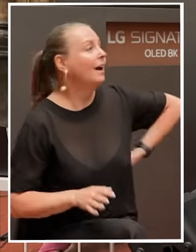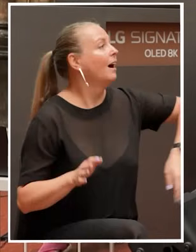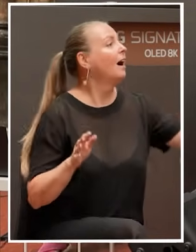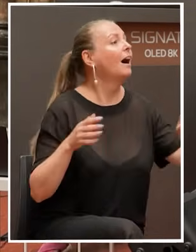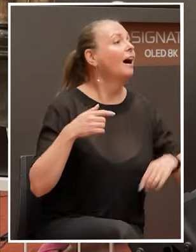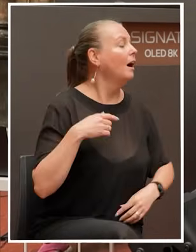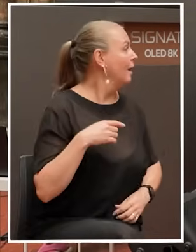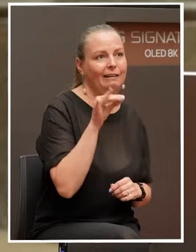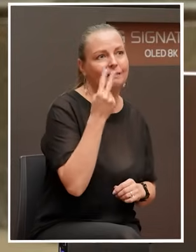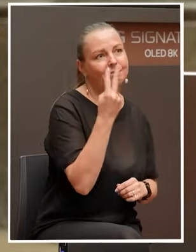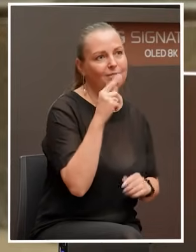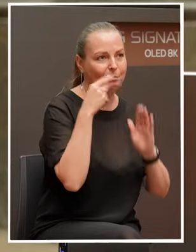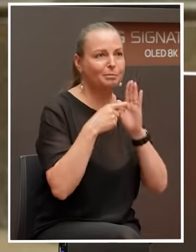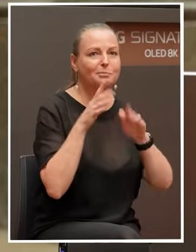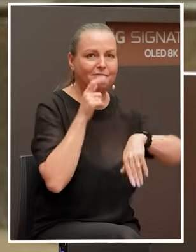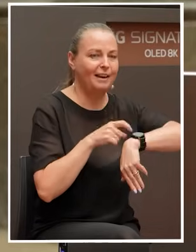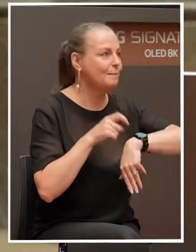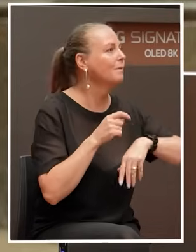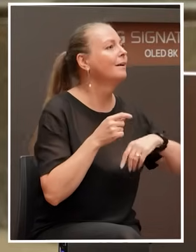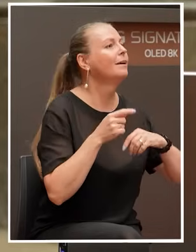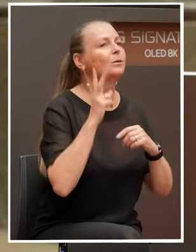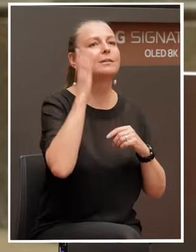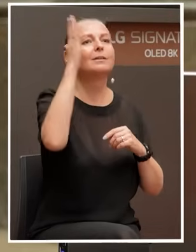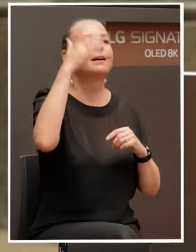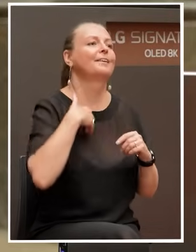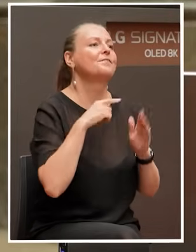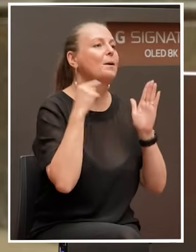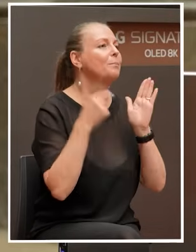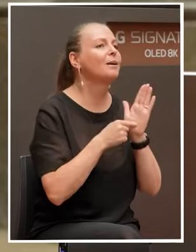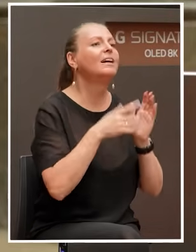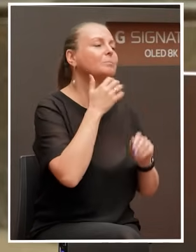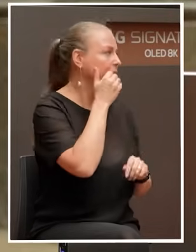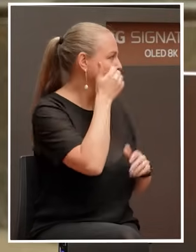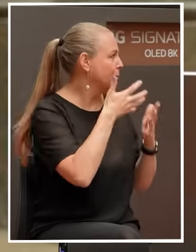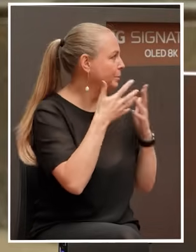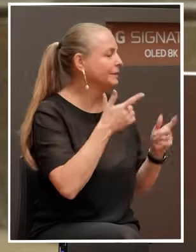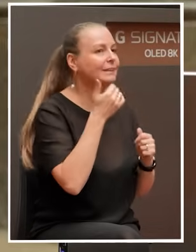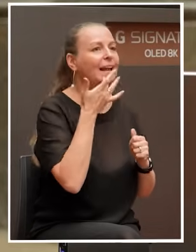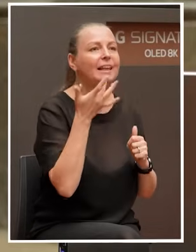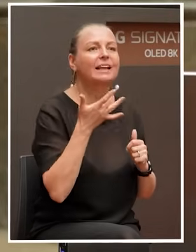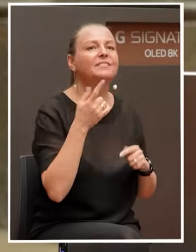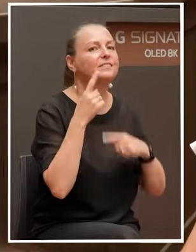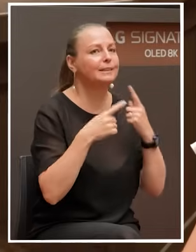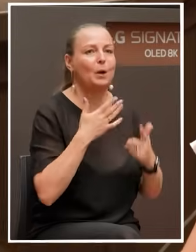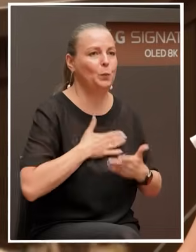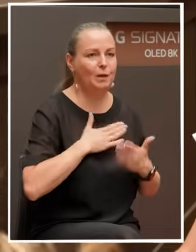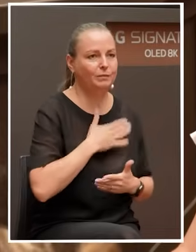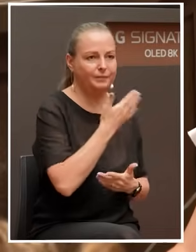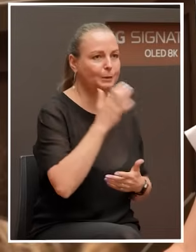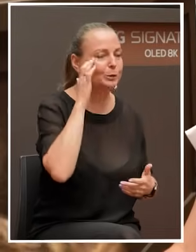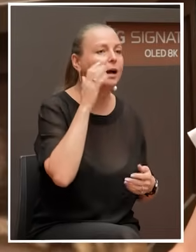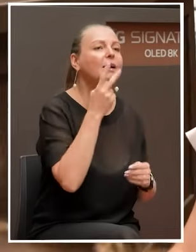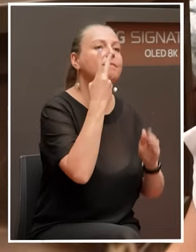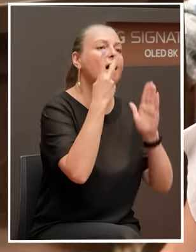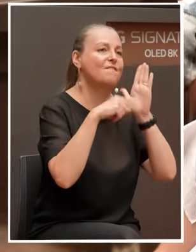Я думаю, что один или два вопроса. Можно я задам вопрос? Илья Аскольдович, спасибо вам большое за лекцию. Всегда такое удовольствие вас слушать. У меня